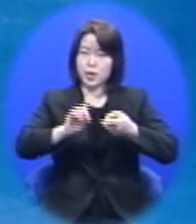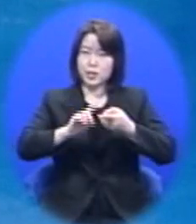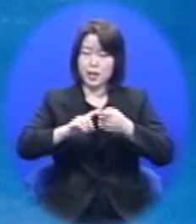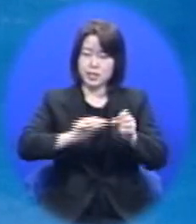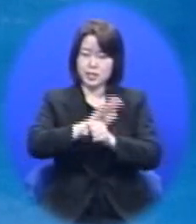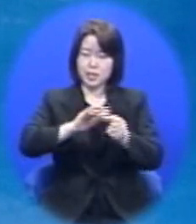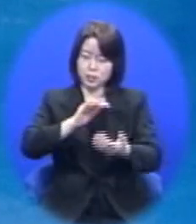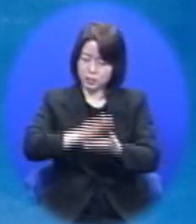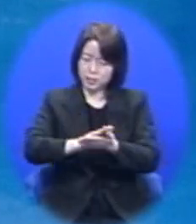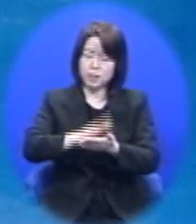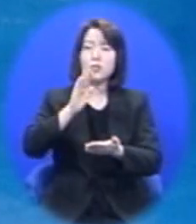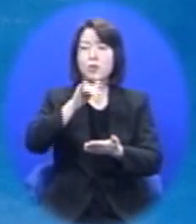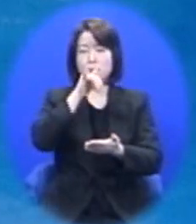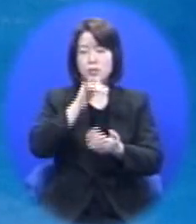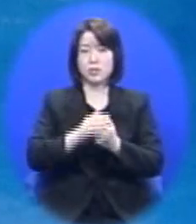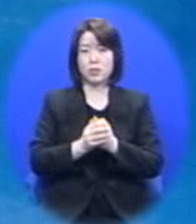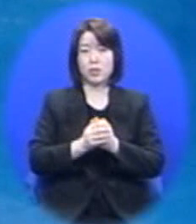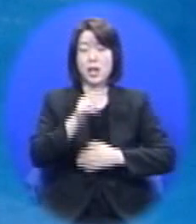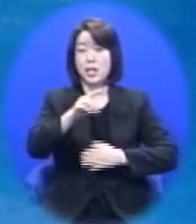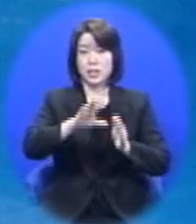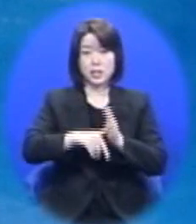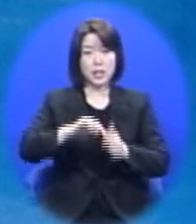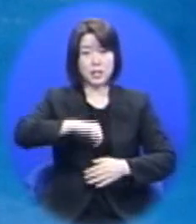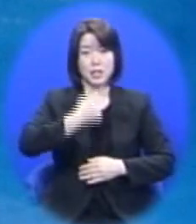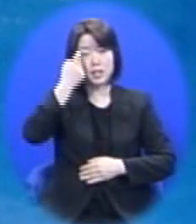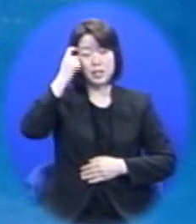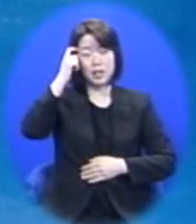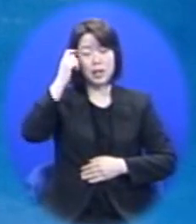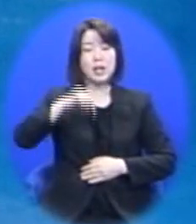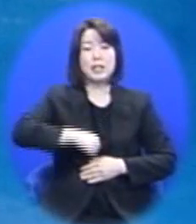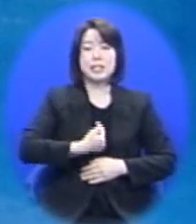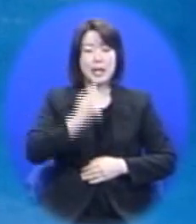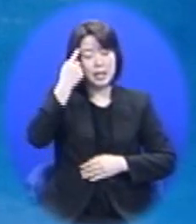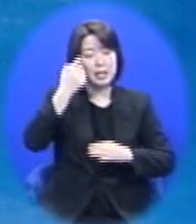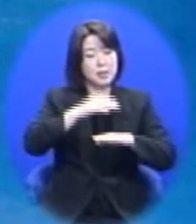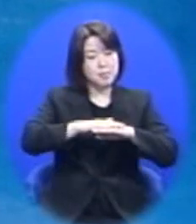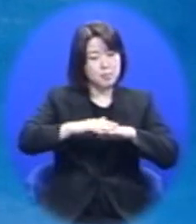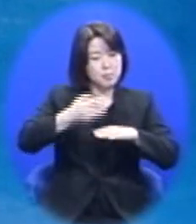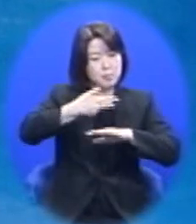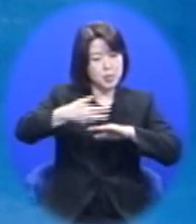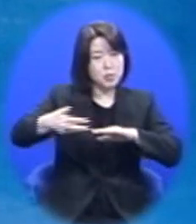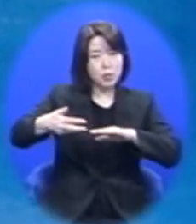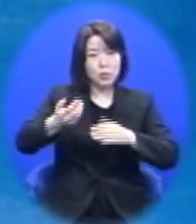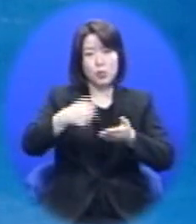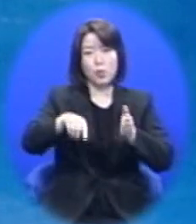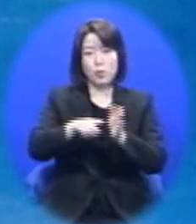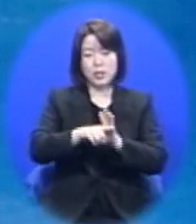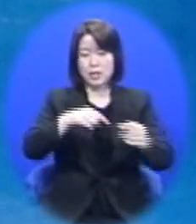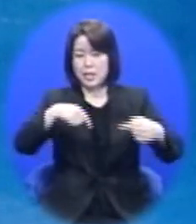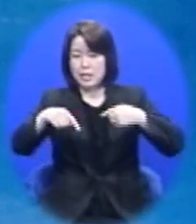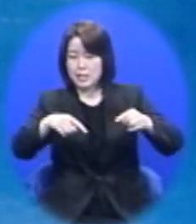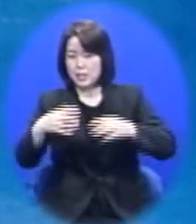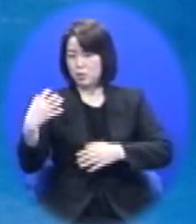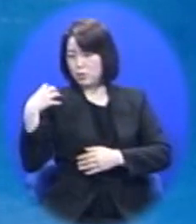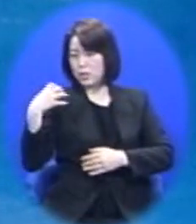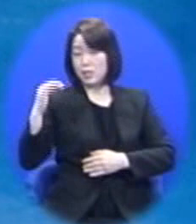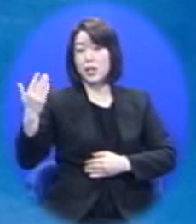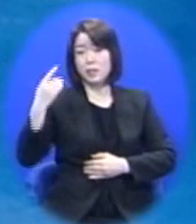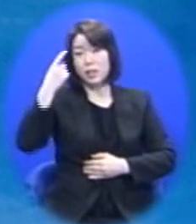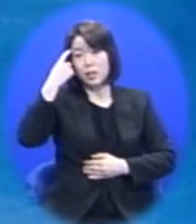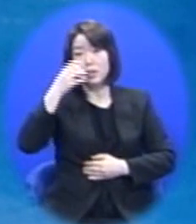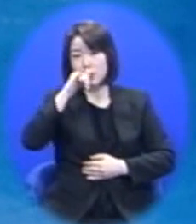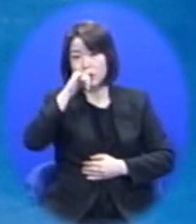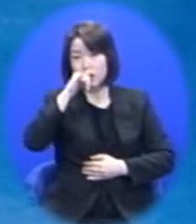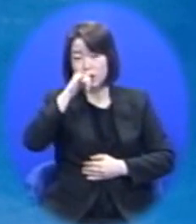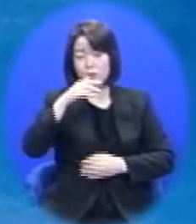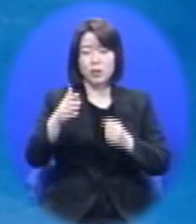뜨거웠습니다. 그때 그는 생각하기를 자기 민족을 위해서 지도자가 되어야 되겠다 생각했어요. 그리고는 애굽